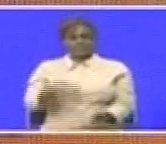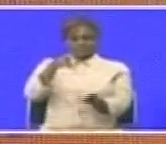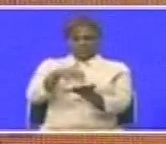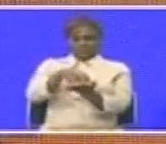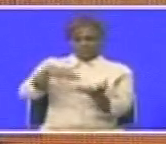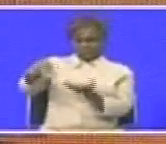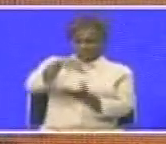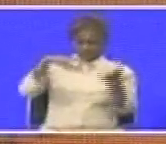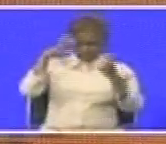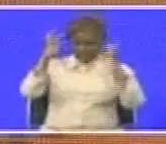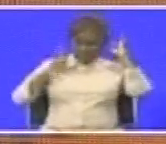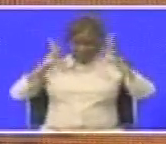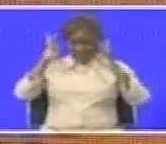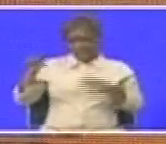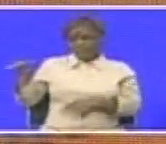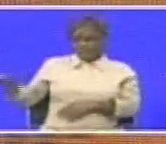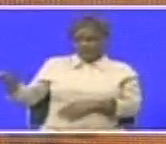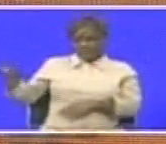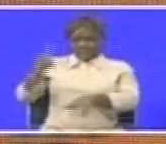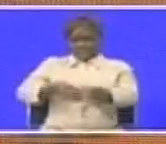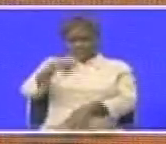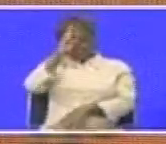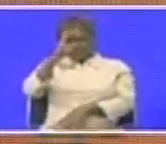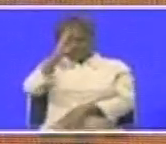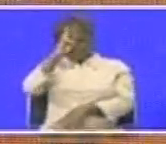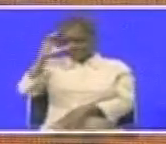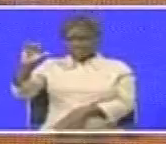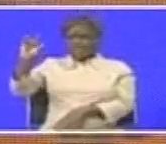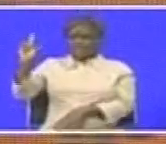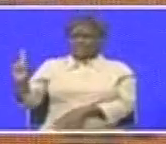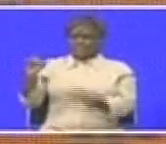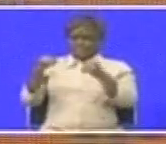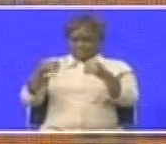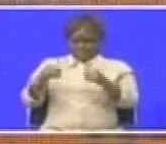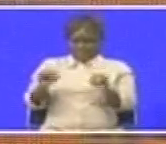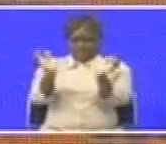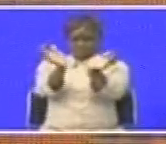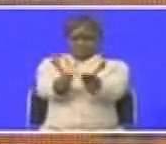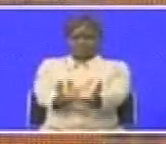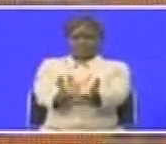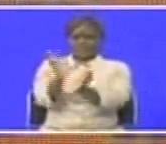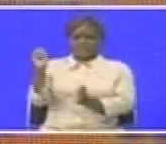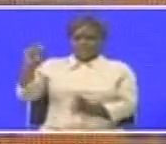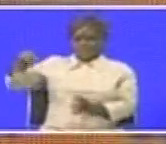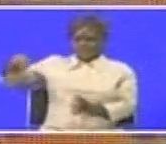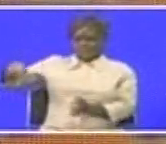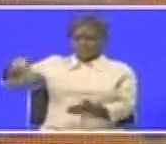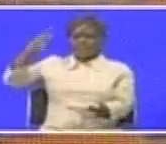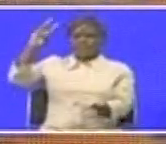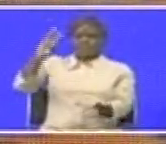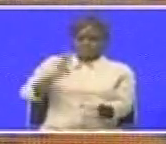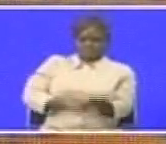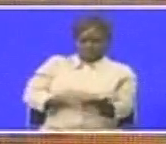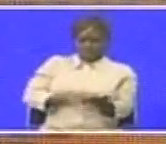Hali ya taharuki ilitanda mapema hii leo asubuhi pale polisi wa Flying Squad walipojaribu kumtia mbaroni mbunge wa Suna Mashariki Junet